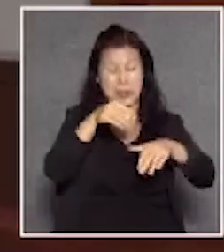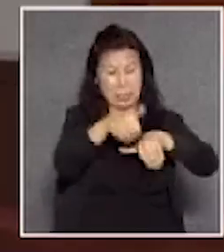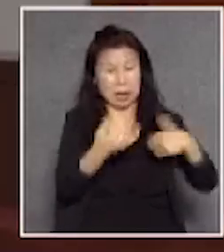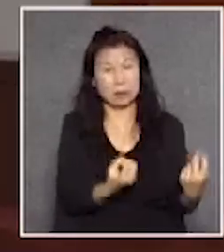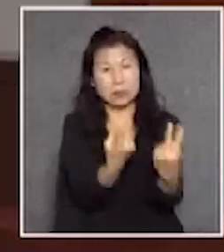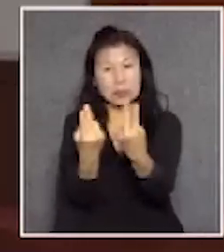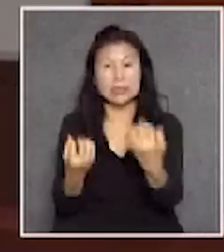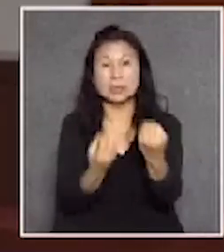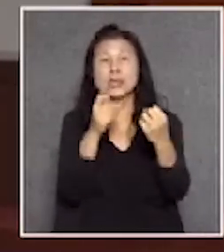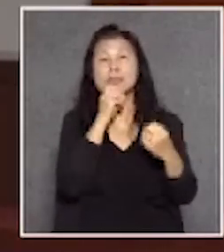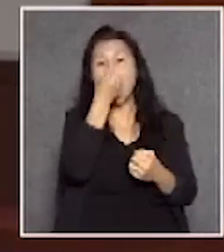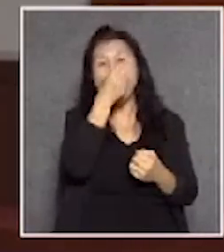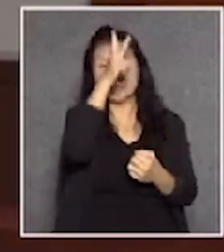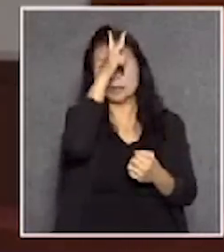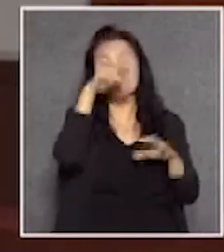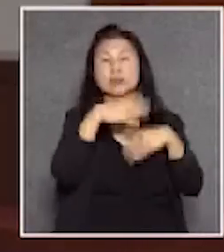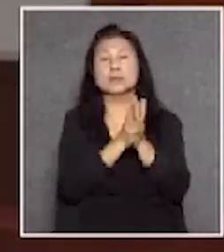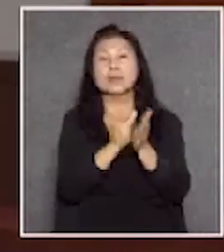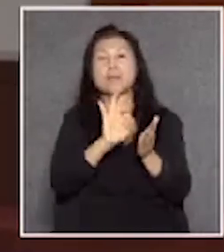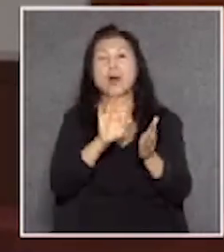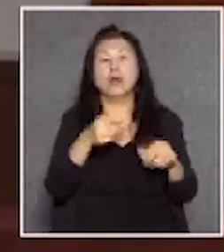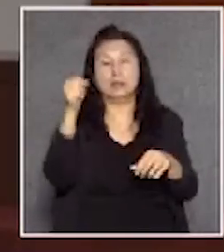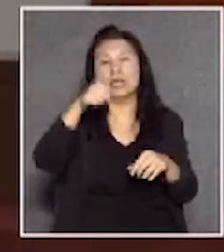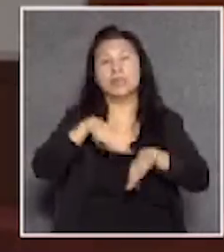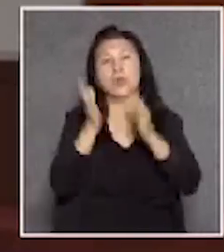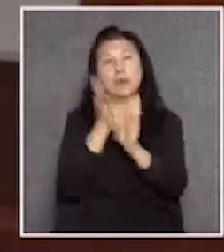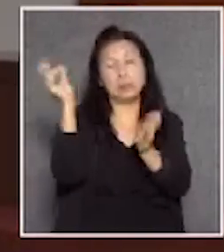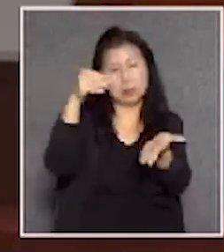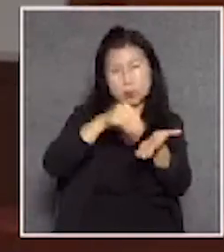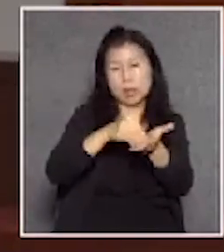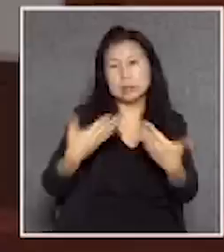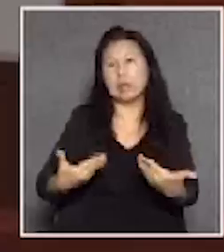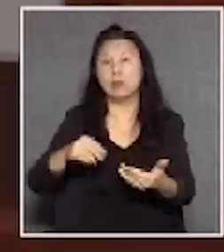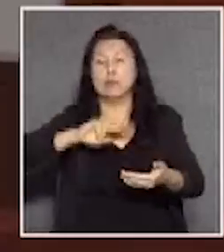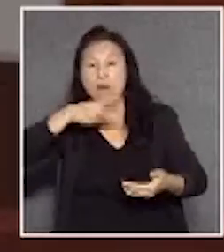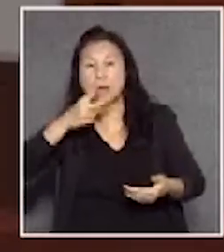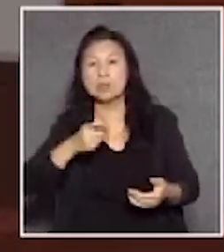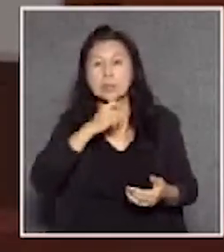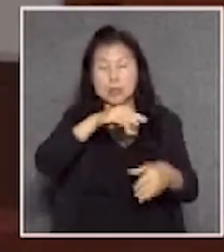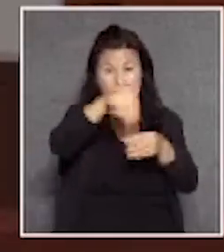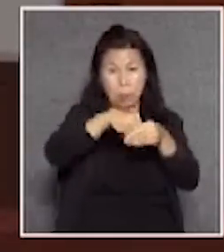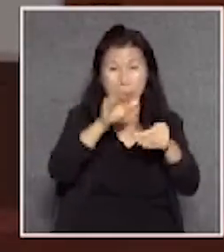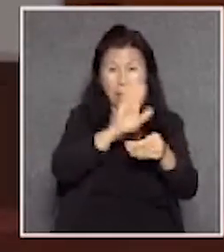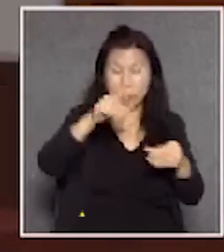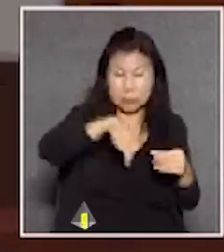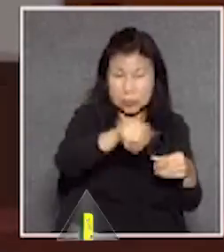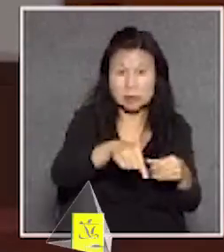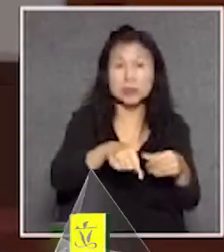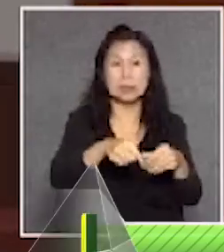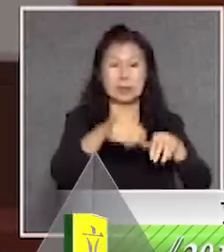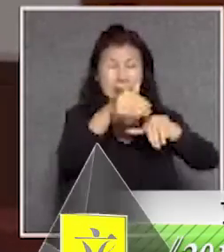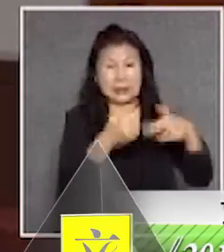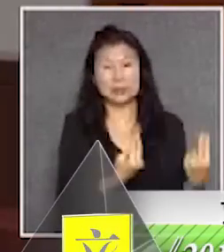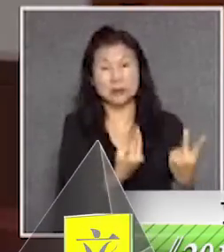現在特區政府就沒有信守承諾。不包括土地的意思就是郊野公園旁邊